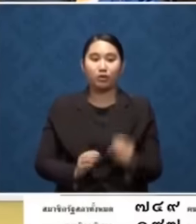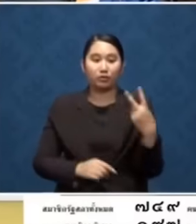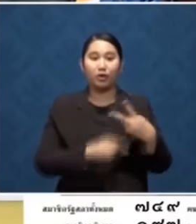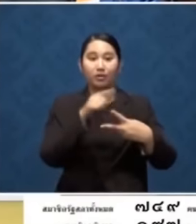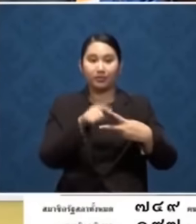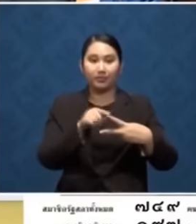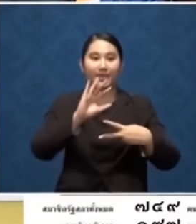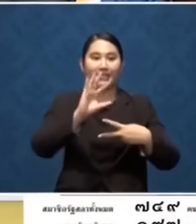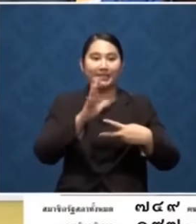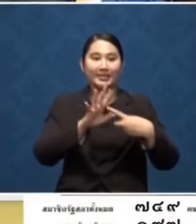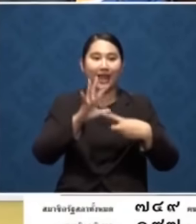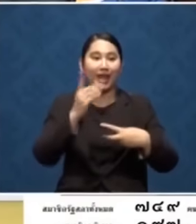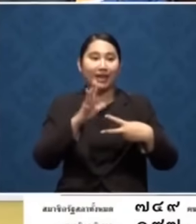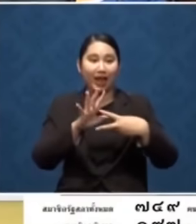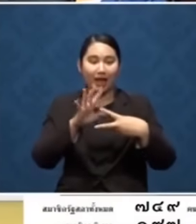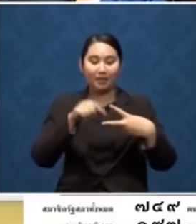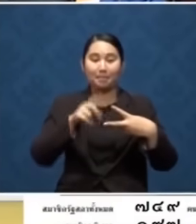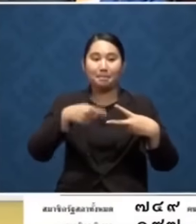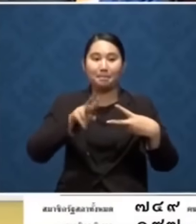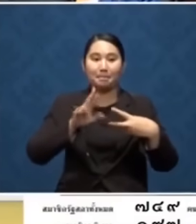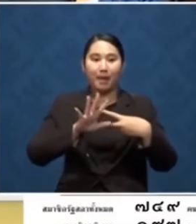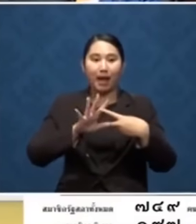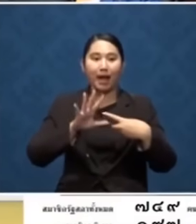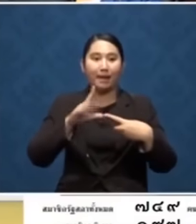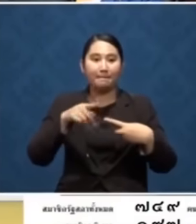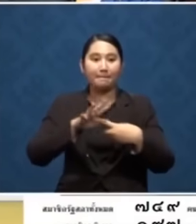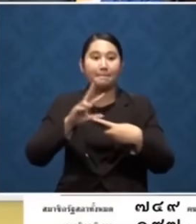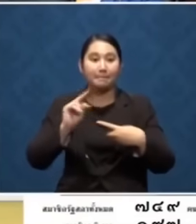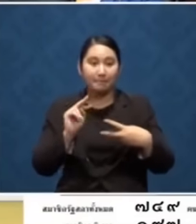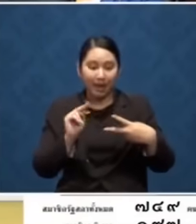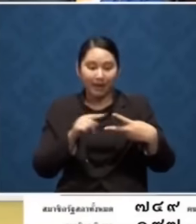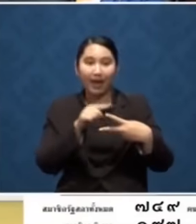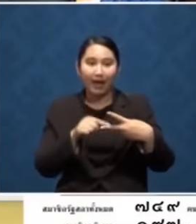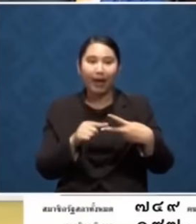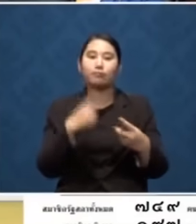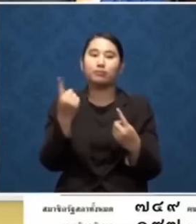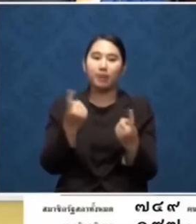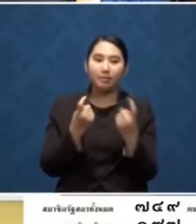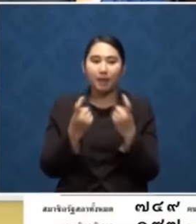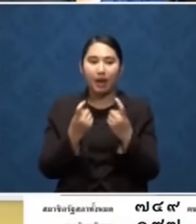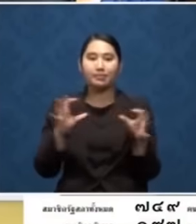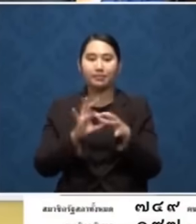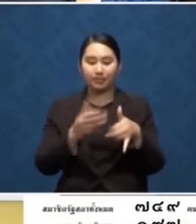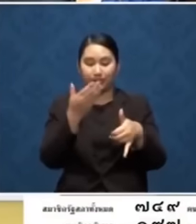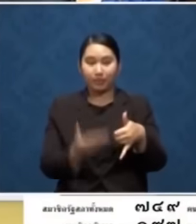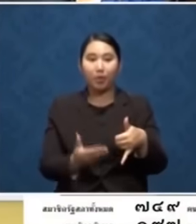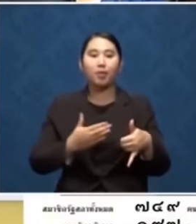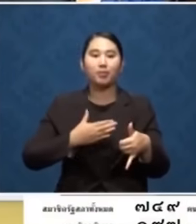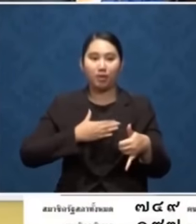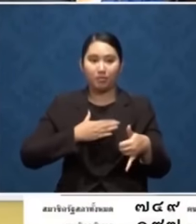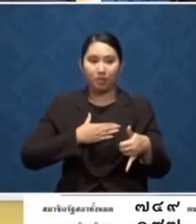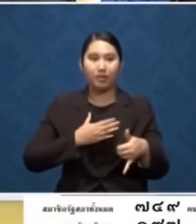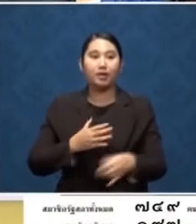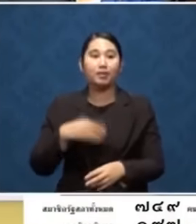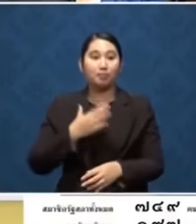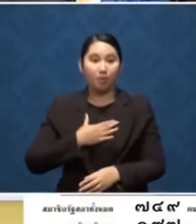อยากให้โหวตไม่อยากให้เลื่อนแต่โหวตแล้วไม่อยากให้ผลออกฮะ นี่เพราะฉะนั้นเดี๋ยววันนี้ต้องรอดูกันคุณผู้ชมคะตอนนี้ผ่านม